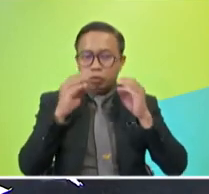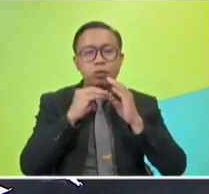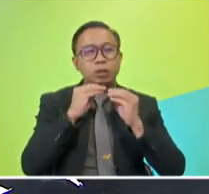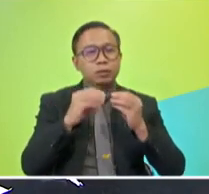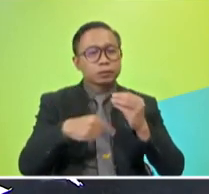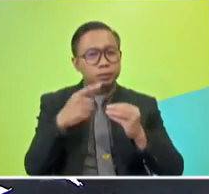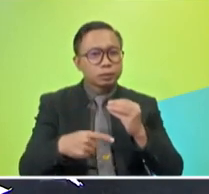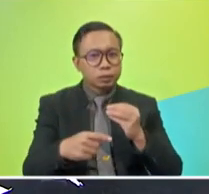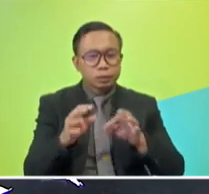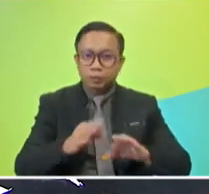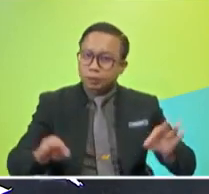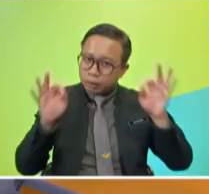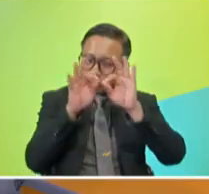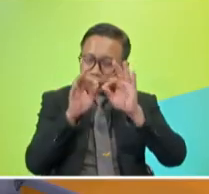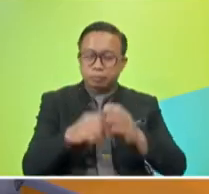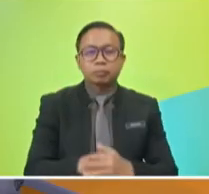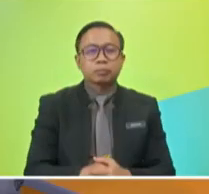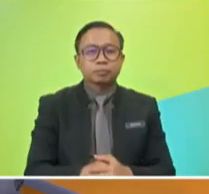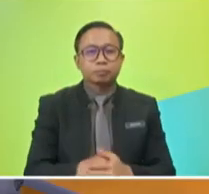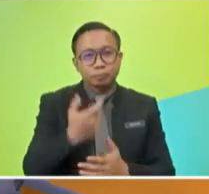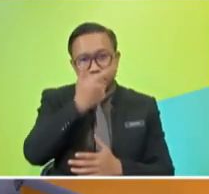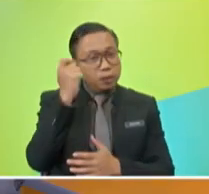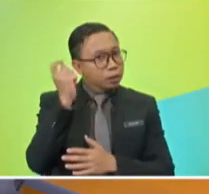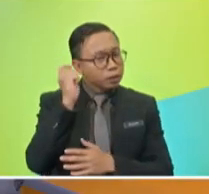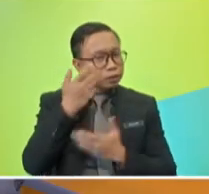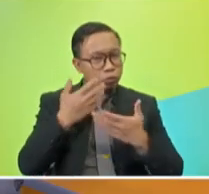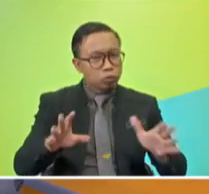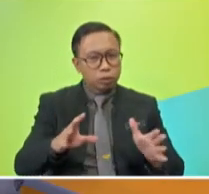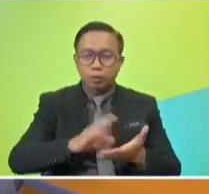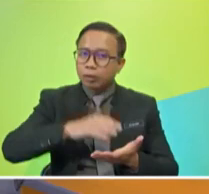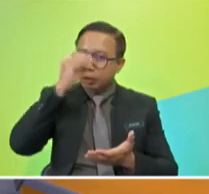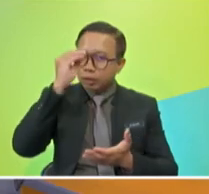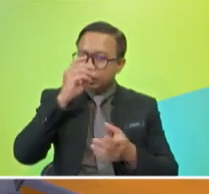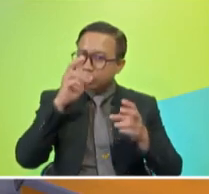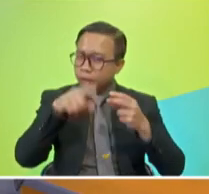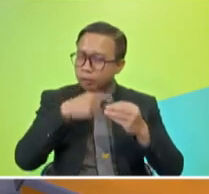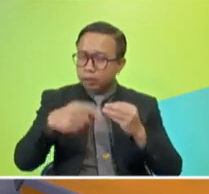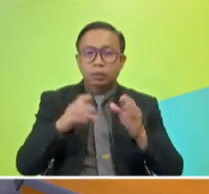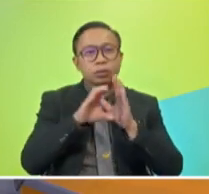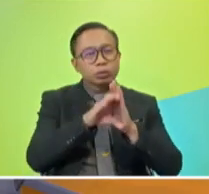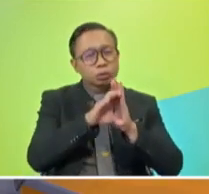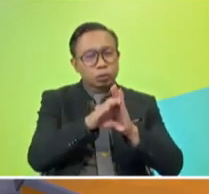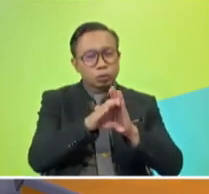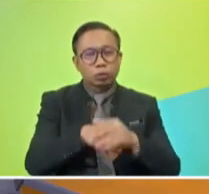Betul lah sebab tadi tidak mempelajari tentang contoh